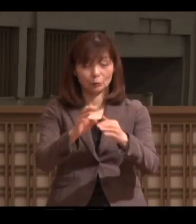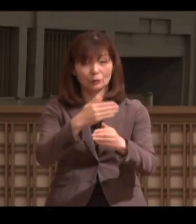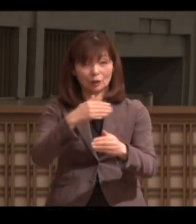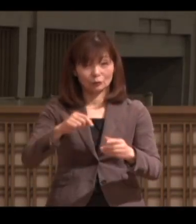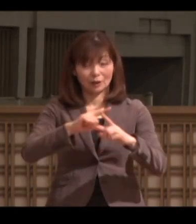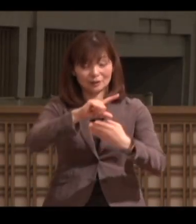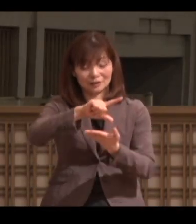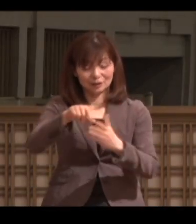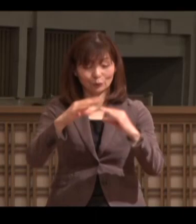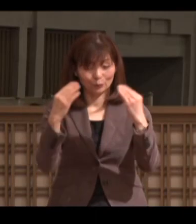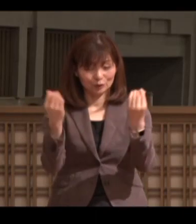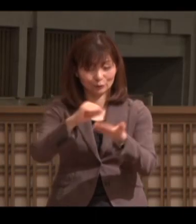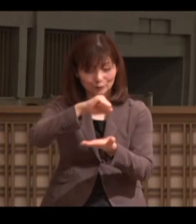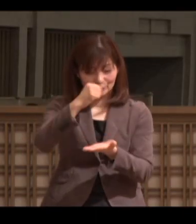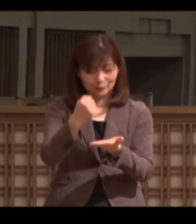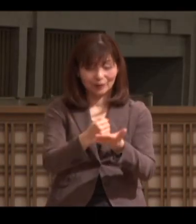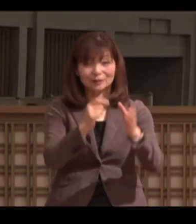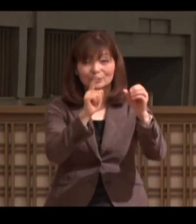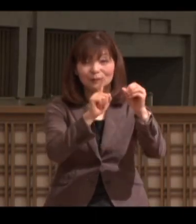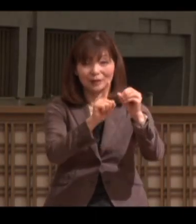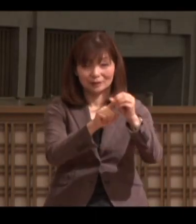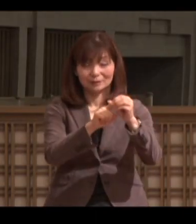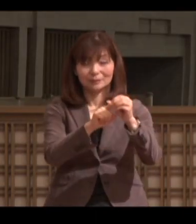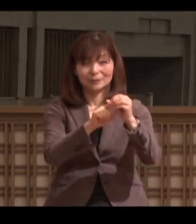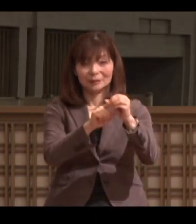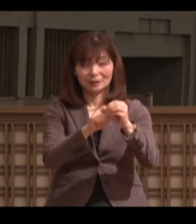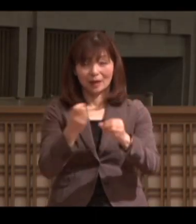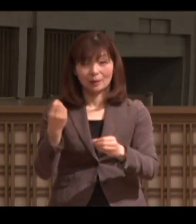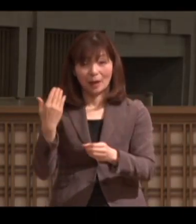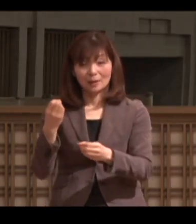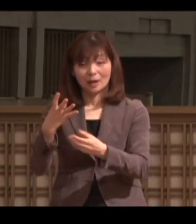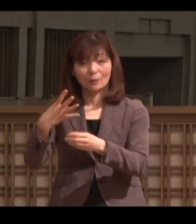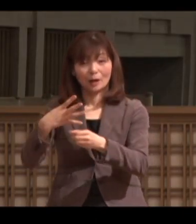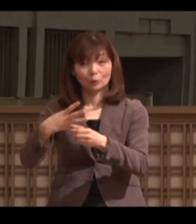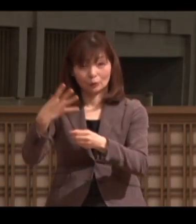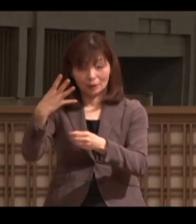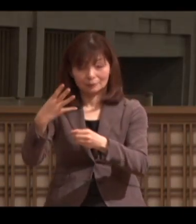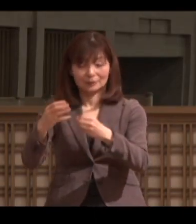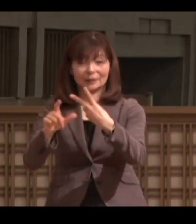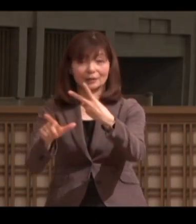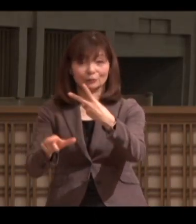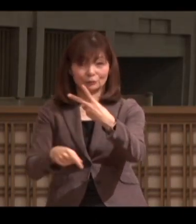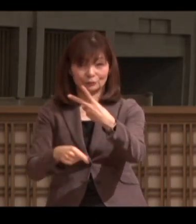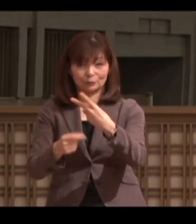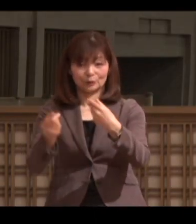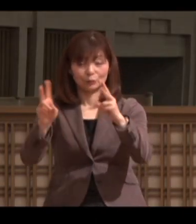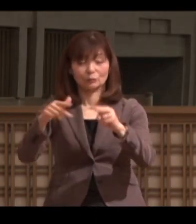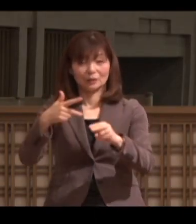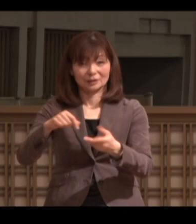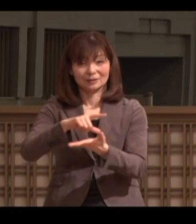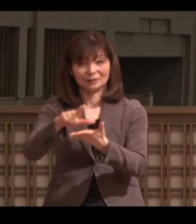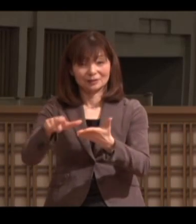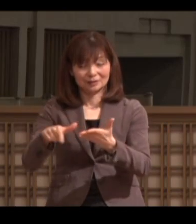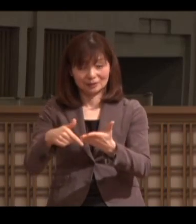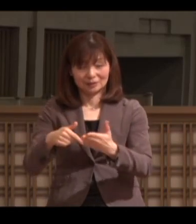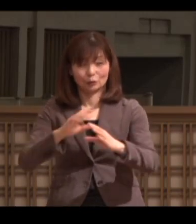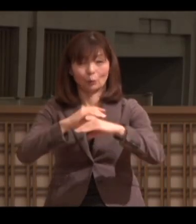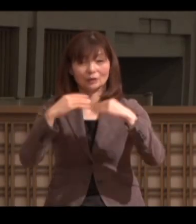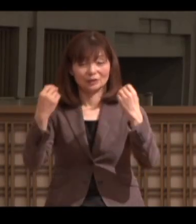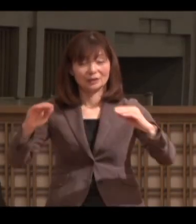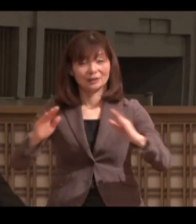コミュニティの実験に向けましてえ令和令和4年の2月に広島市地域コミュニティ活性化